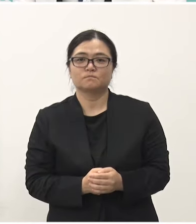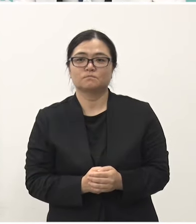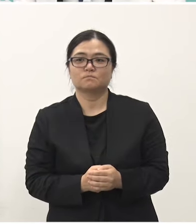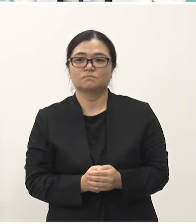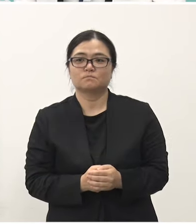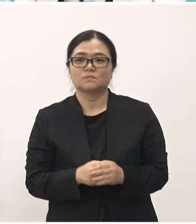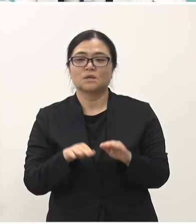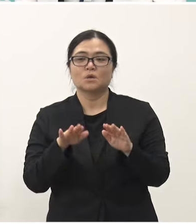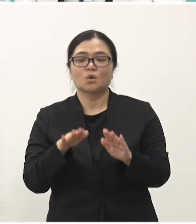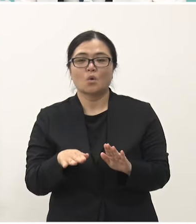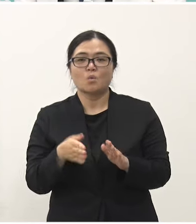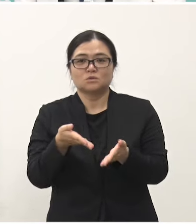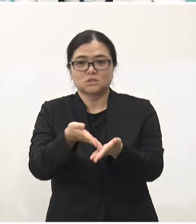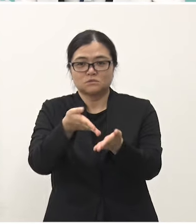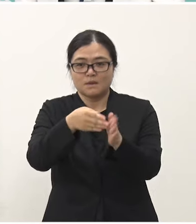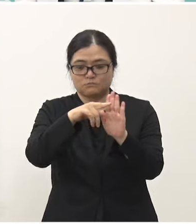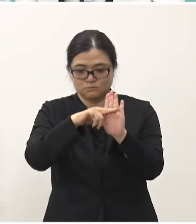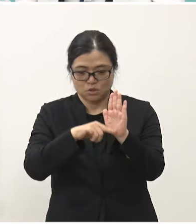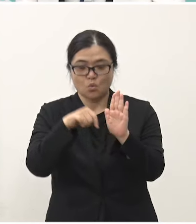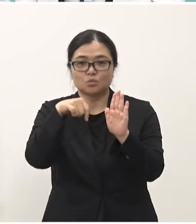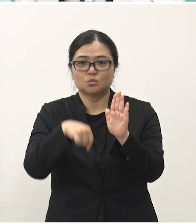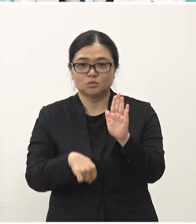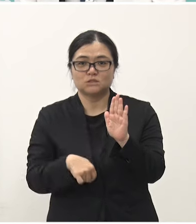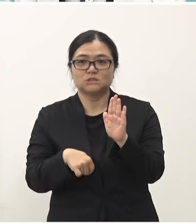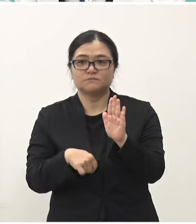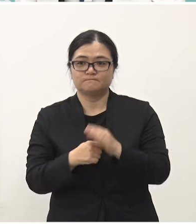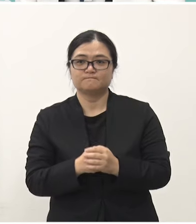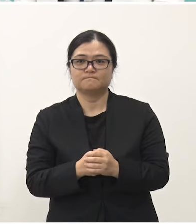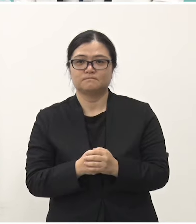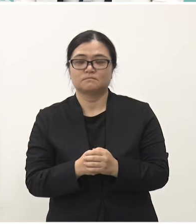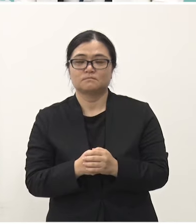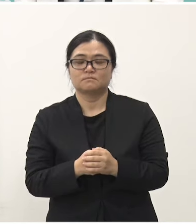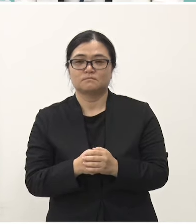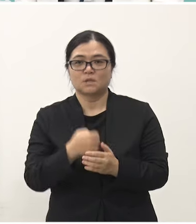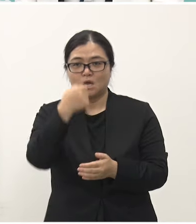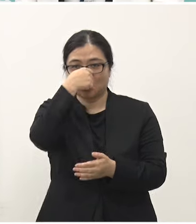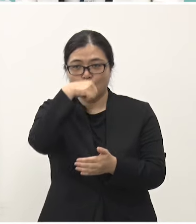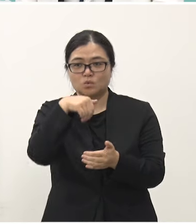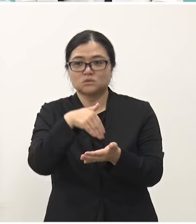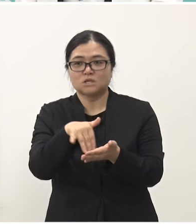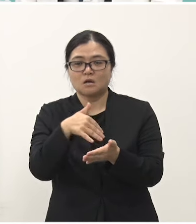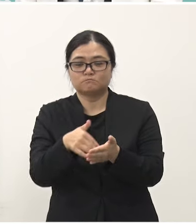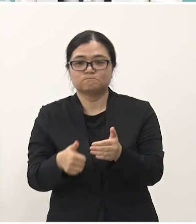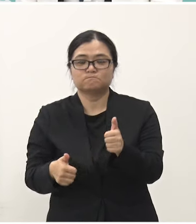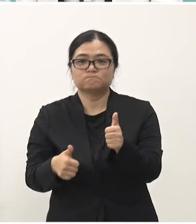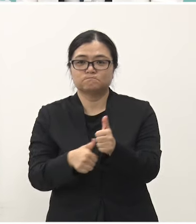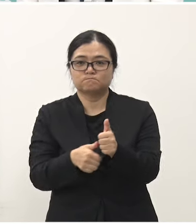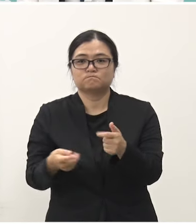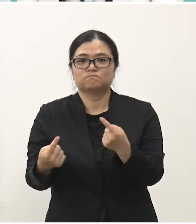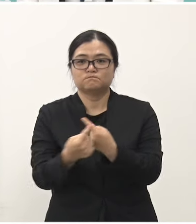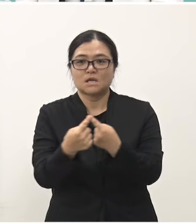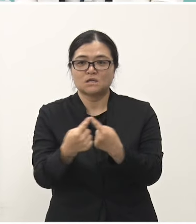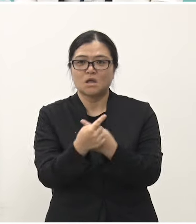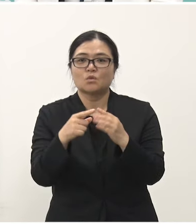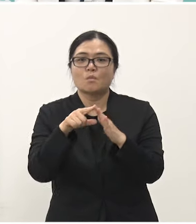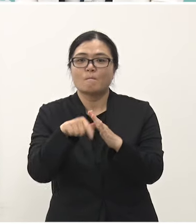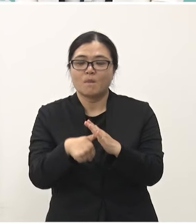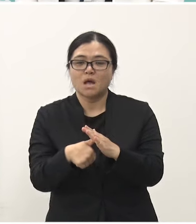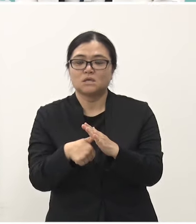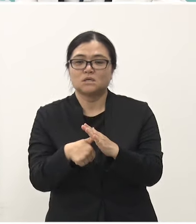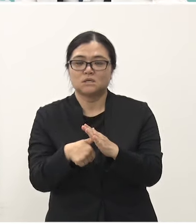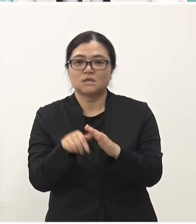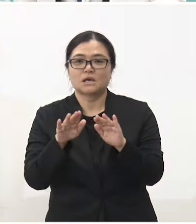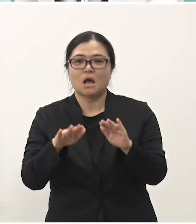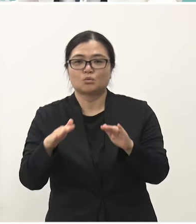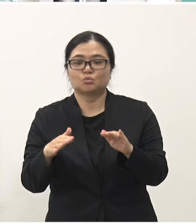うち第3回定例会の補正予算に該当するものは学童クラブの独自活動プログラムの実施と港区